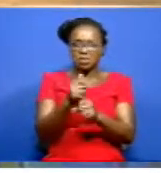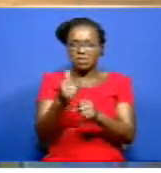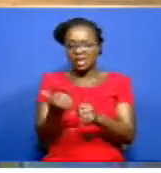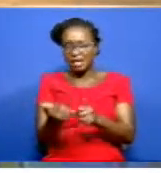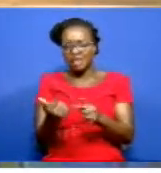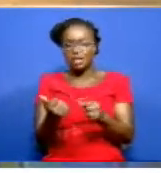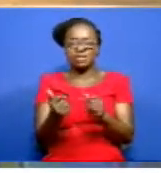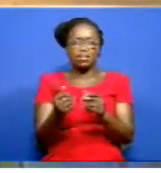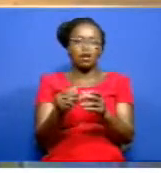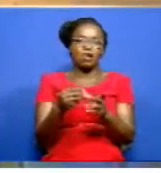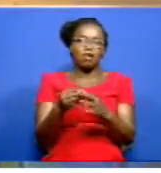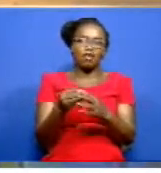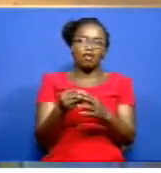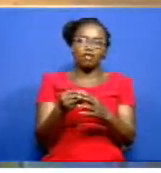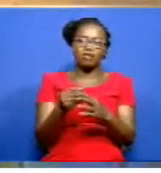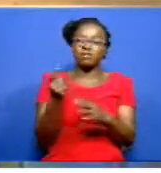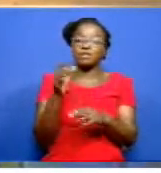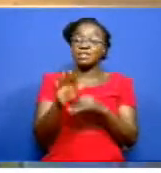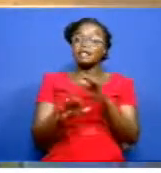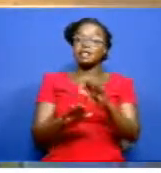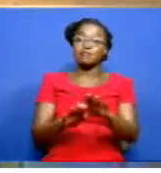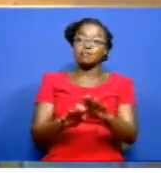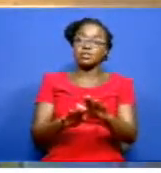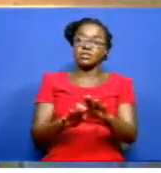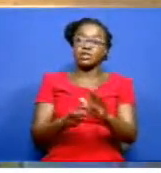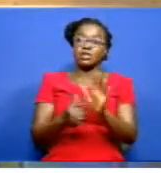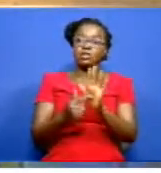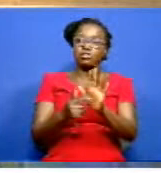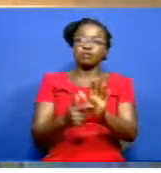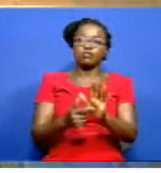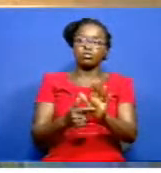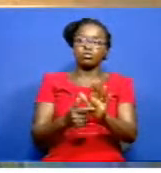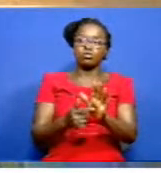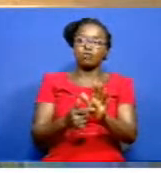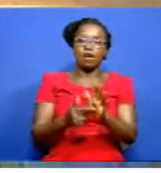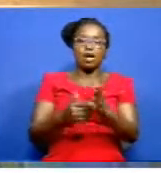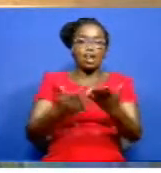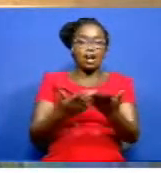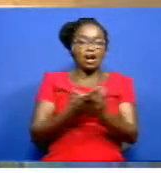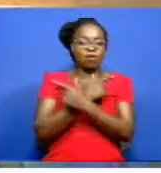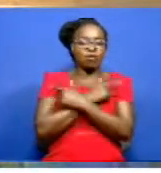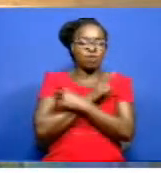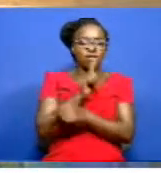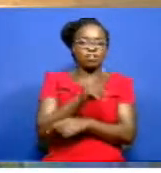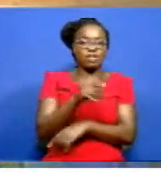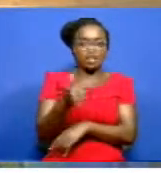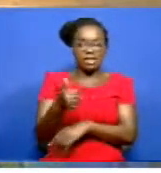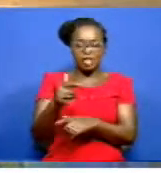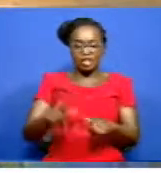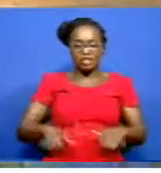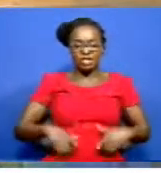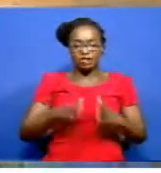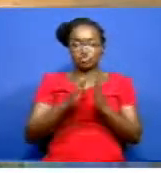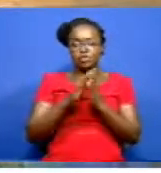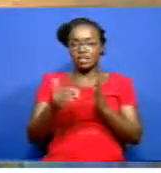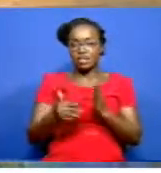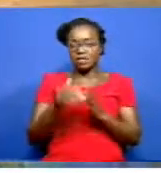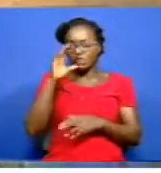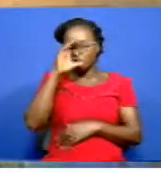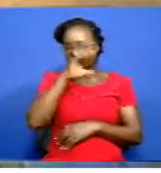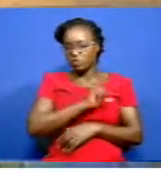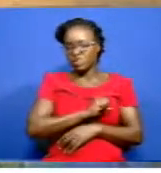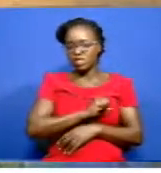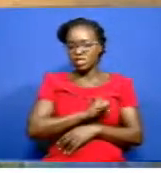ama hauna hiyo first steps, baby steps za kuonesha na how to kupendana na kuishi na watu wengine kama